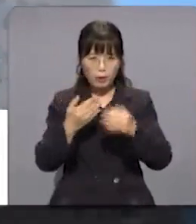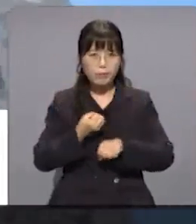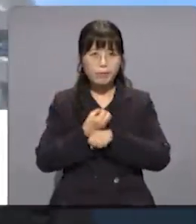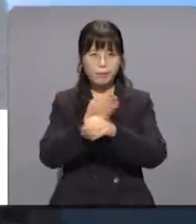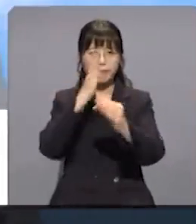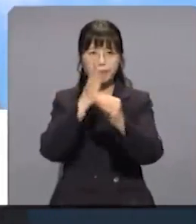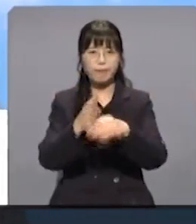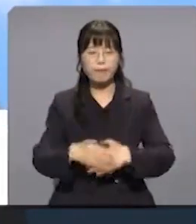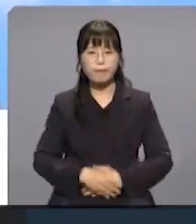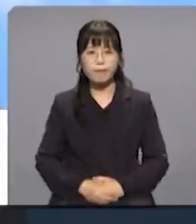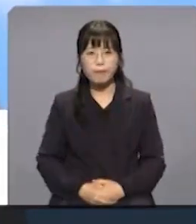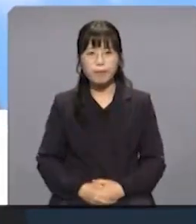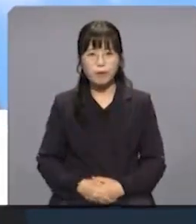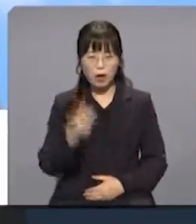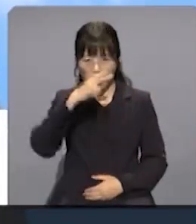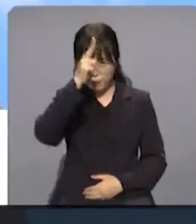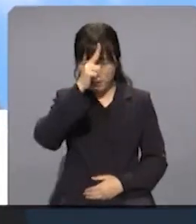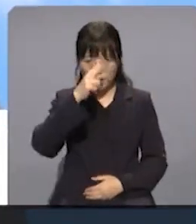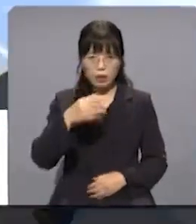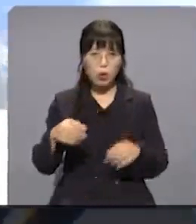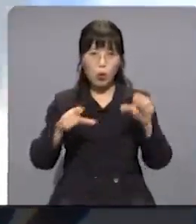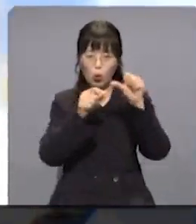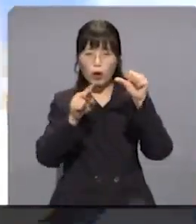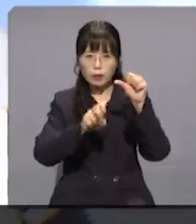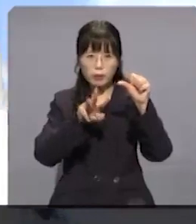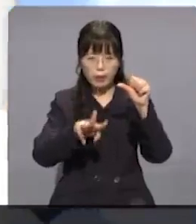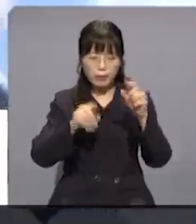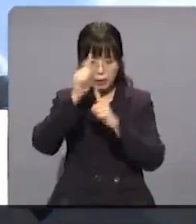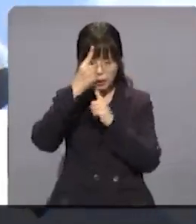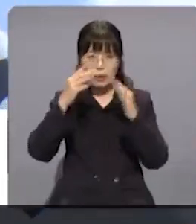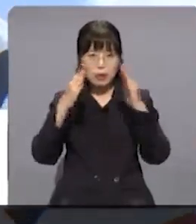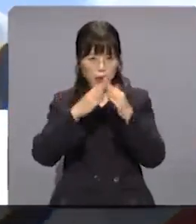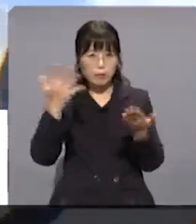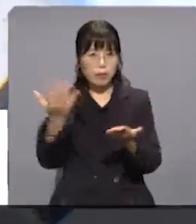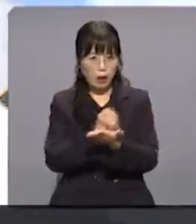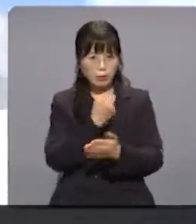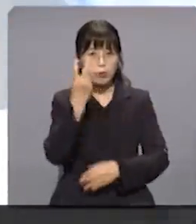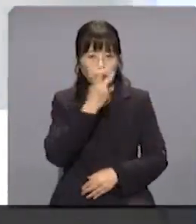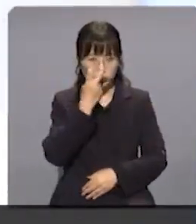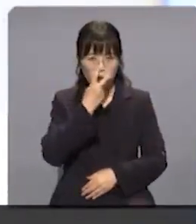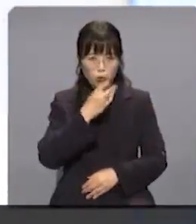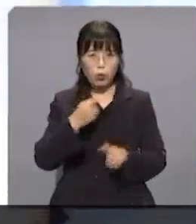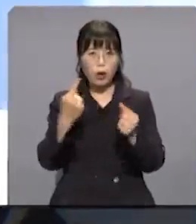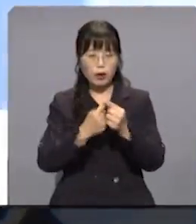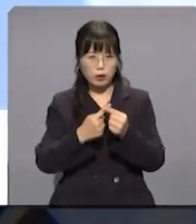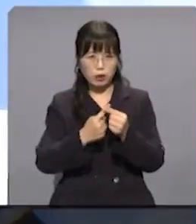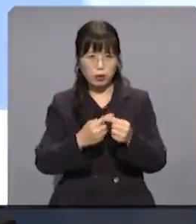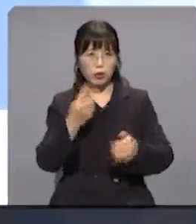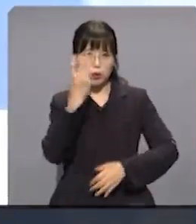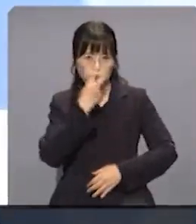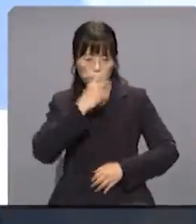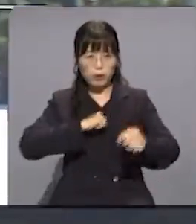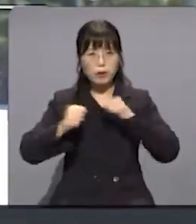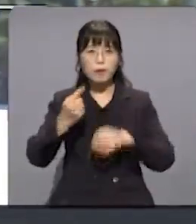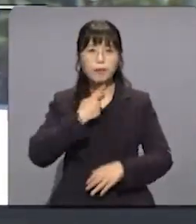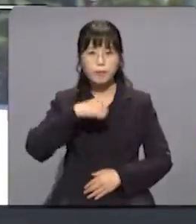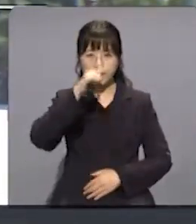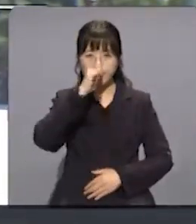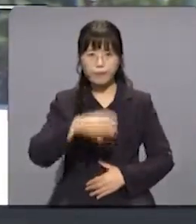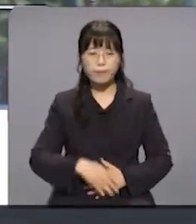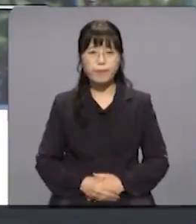전해졌습니다 검찰은 지난달 23일 ec의 주거지를 압수수색하고 한 차례 참고인 조사를 진행했습니다